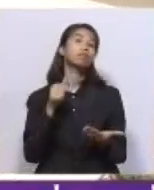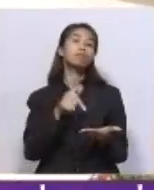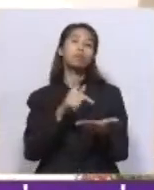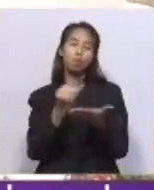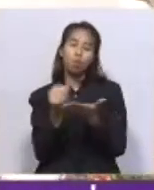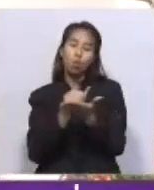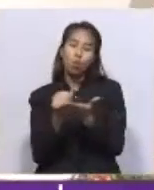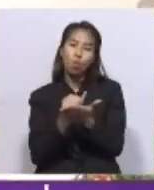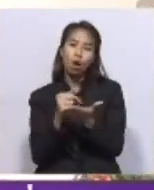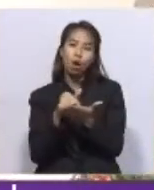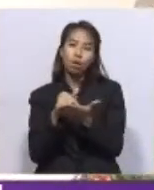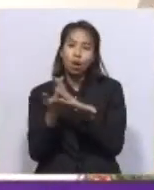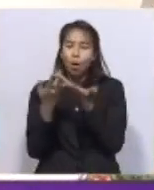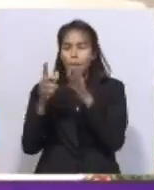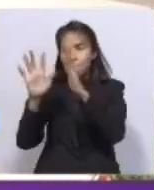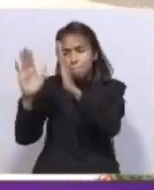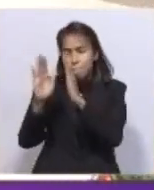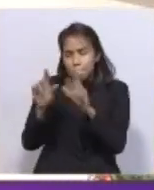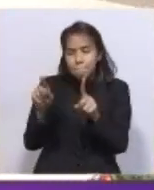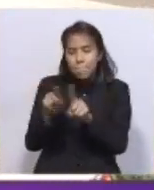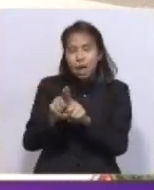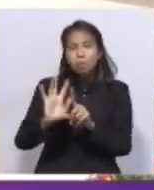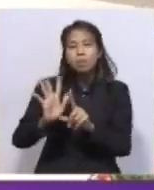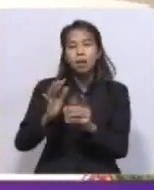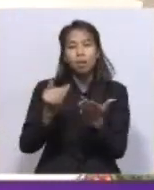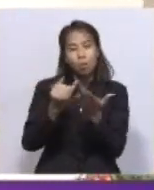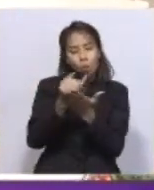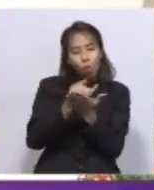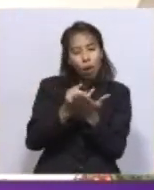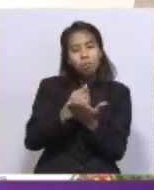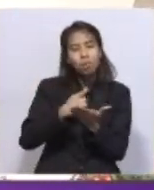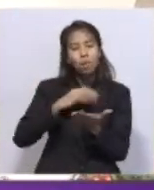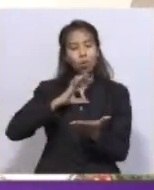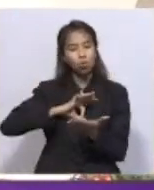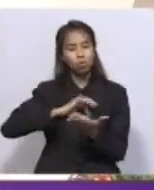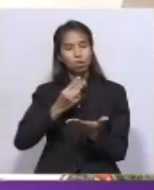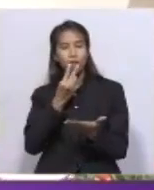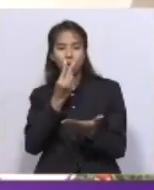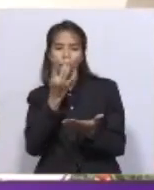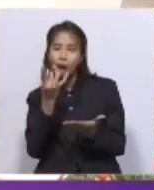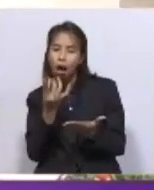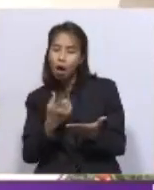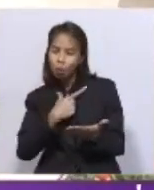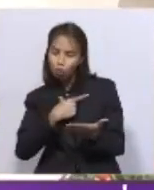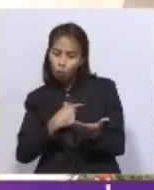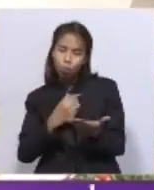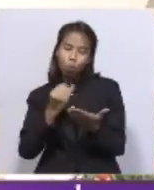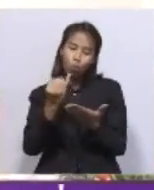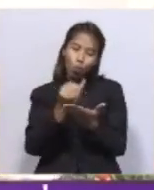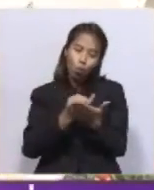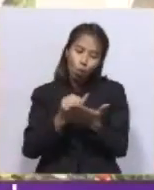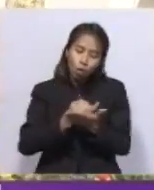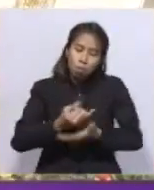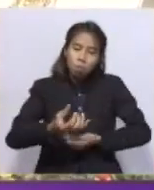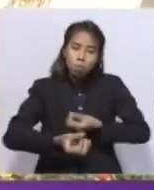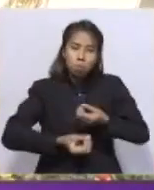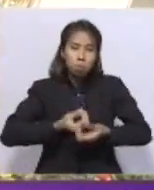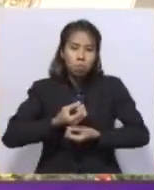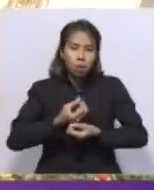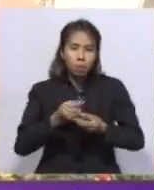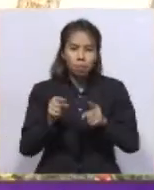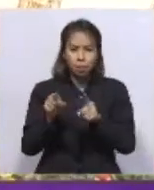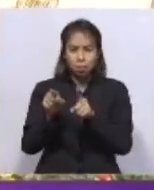ไม่ได้วาดแบบวาดภาพเหมือนนะคะเราวาดแค่เก็บความรู้สึกของเราที่เราเห็นมันก็จะไม่ค่อย